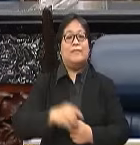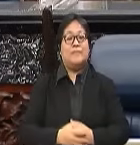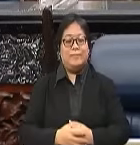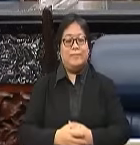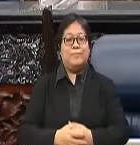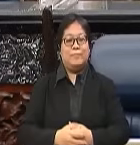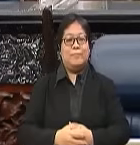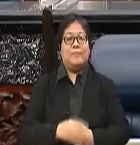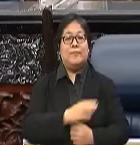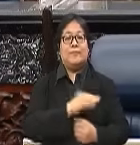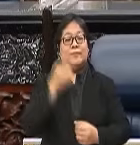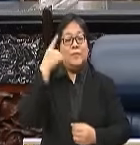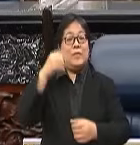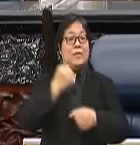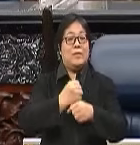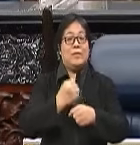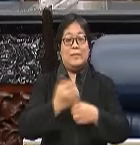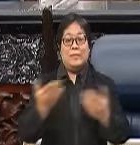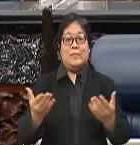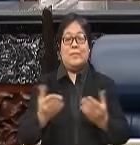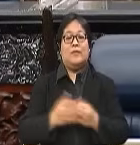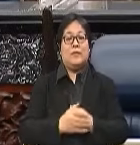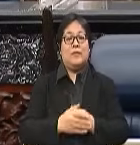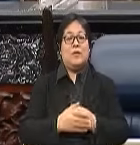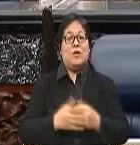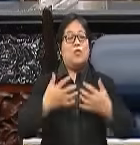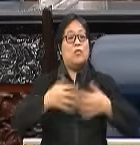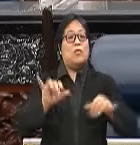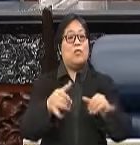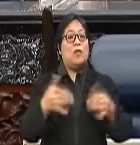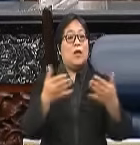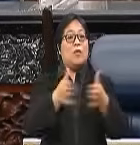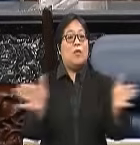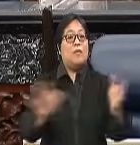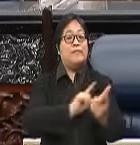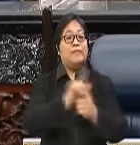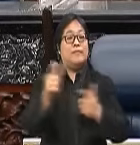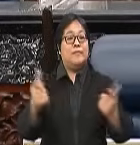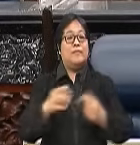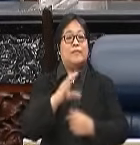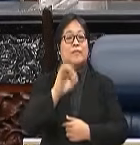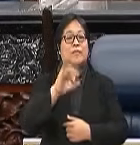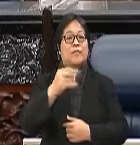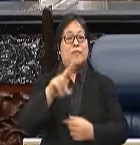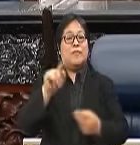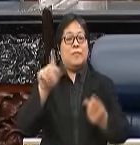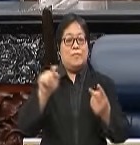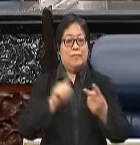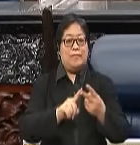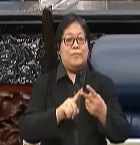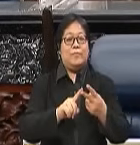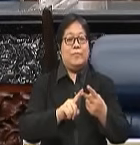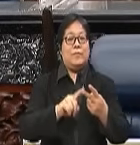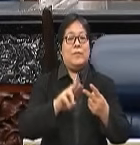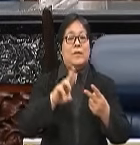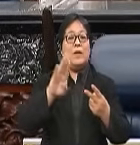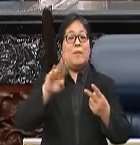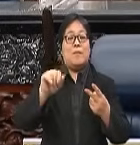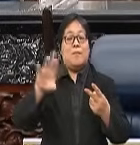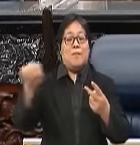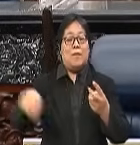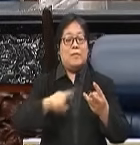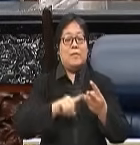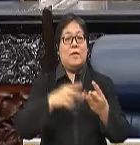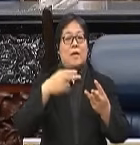pendapat mereka untuk kejek kejutan awam yang diluluskan nila Crash Khan Mal Still The Round brush